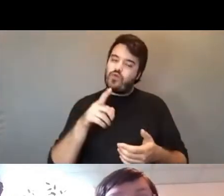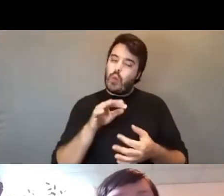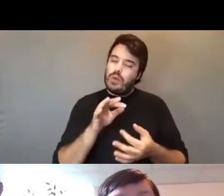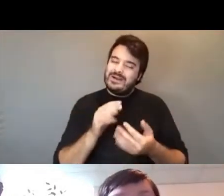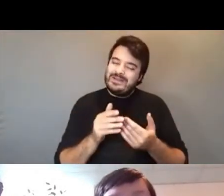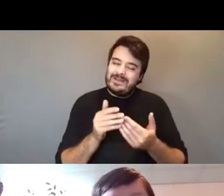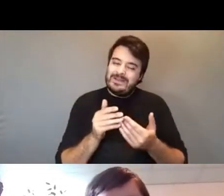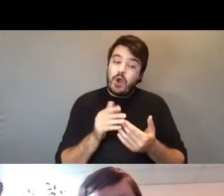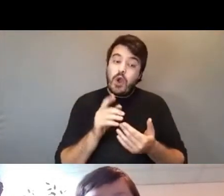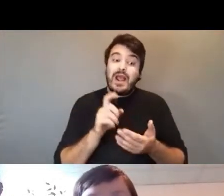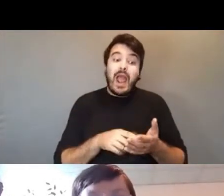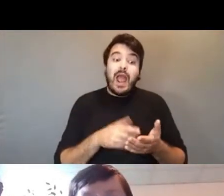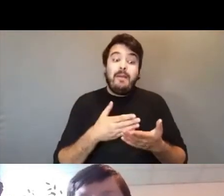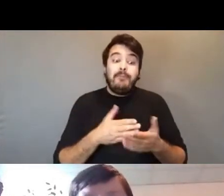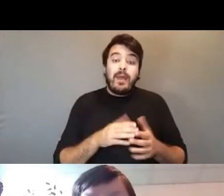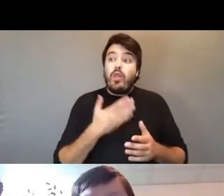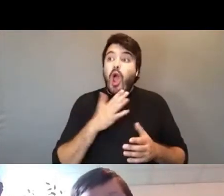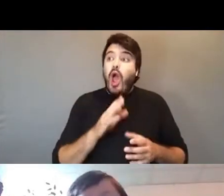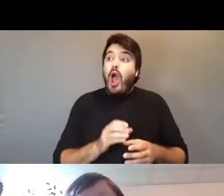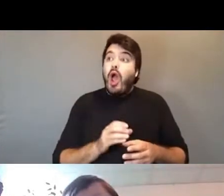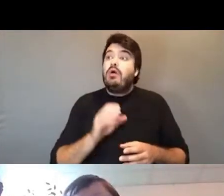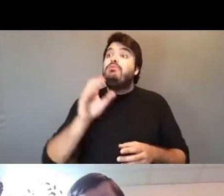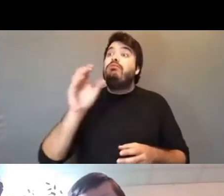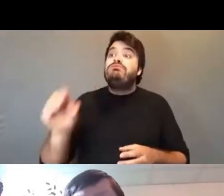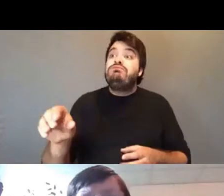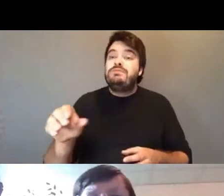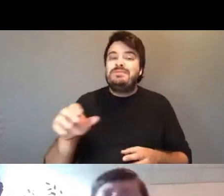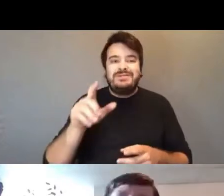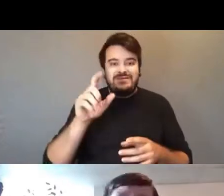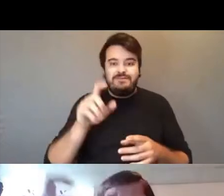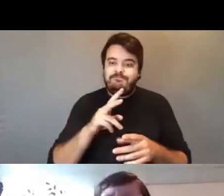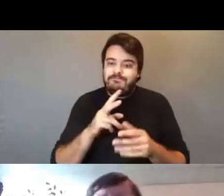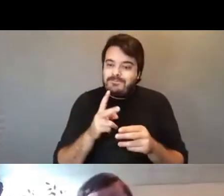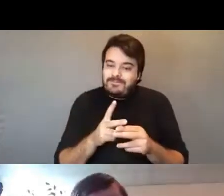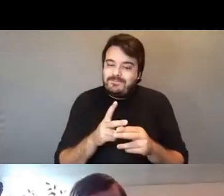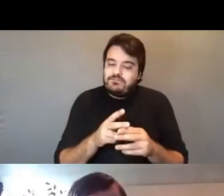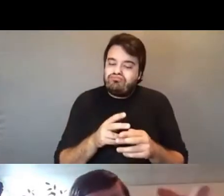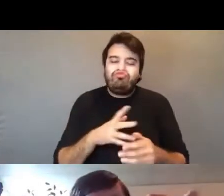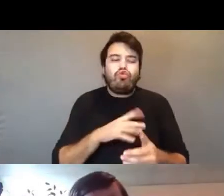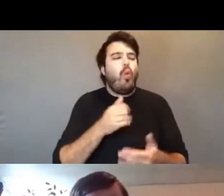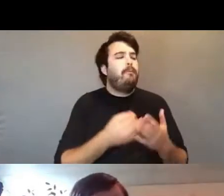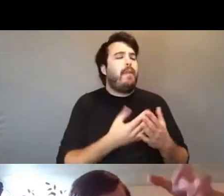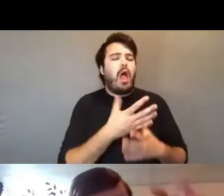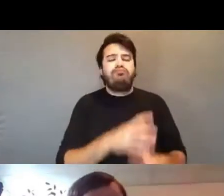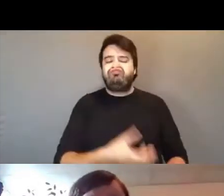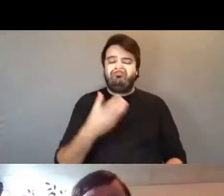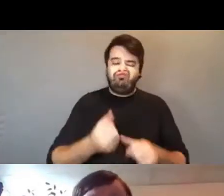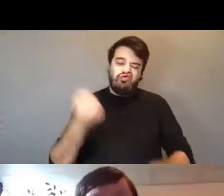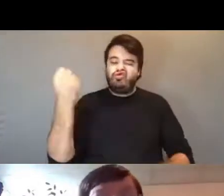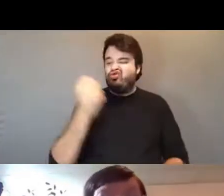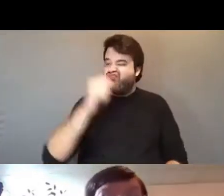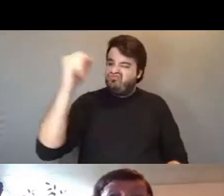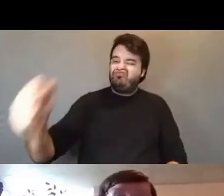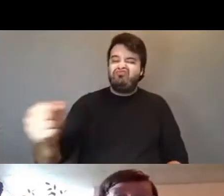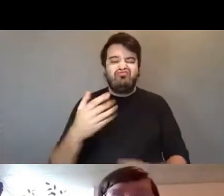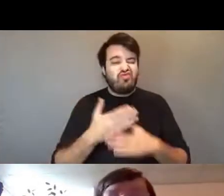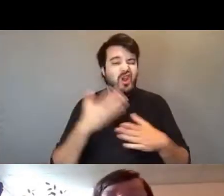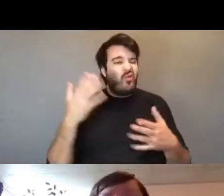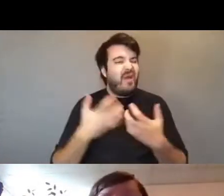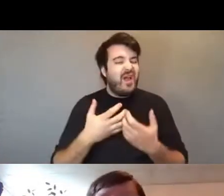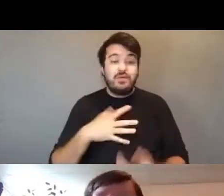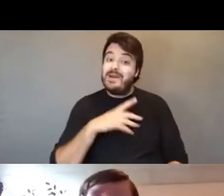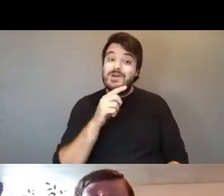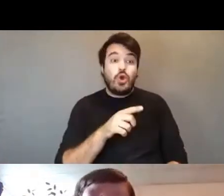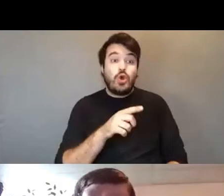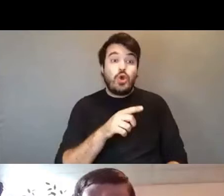minutieusement lorsqu'on rempote. Donc, il y a parfois des plants qu'on peut juste prendre, puis là, étirer les racines, puis là, remettre en quelque part d'autre. Et non, il